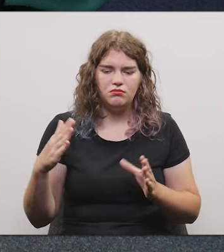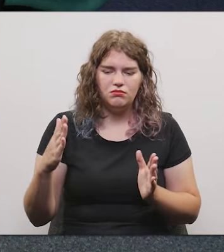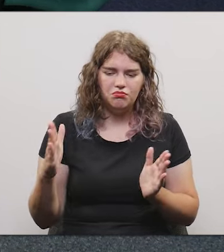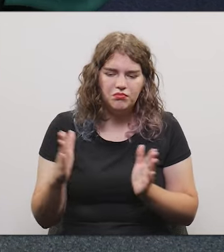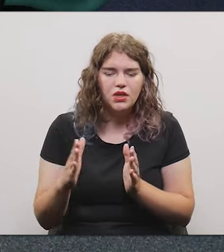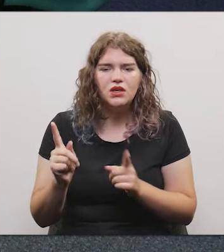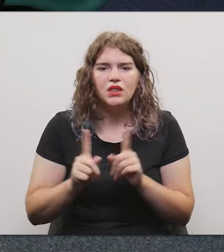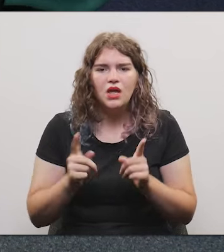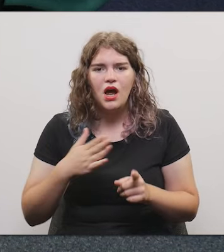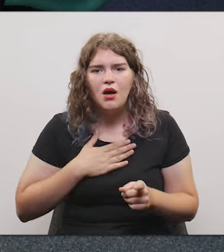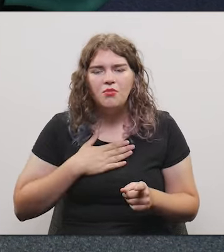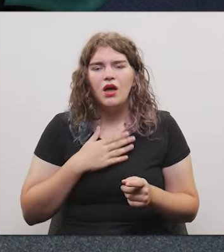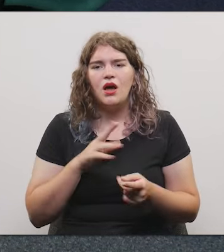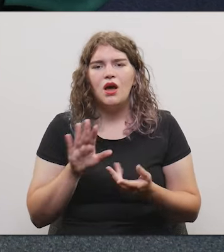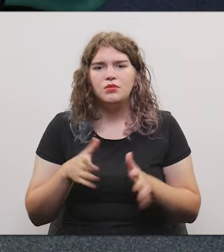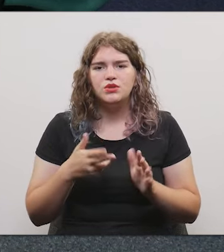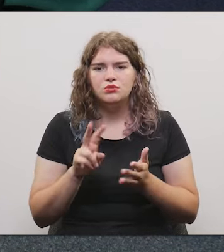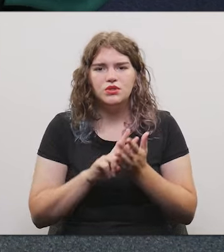era a mea.